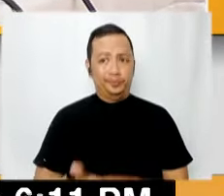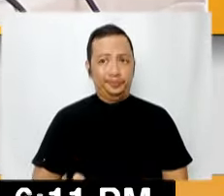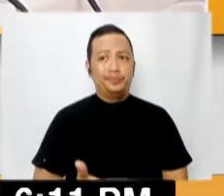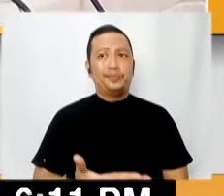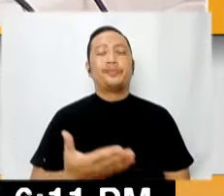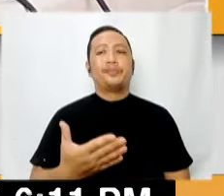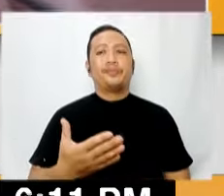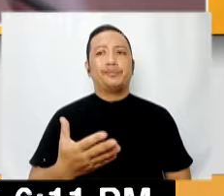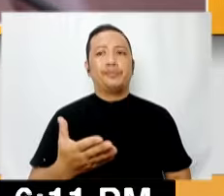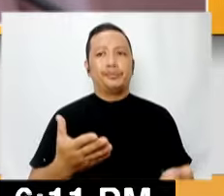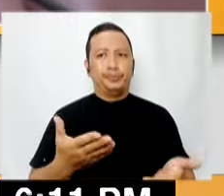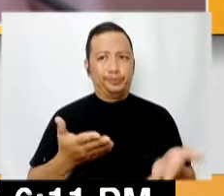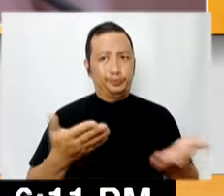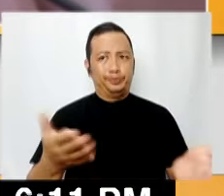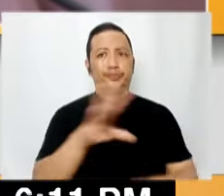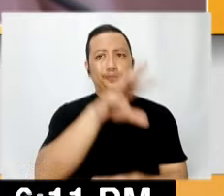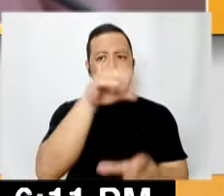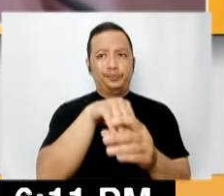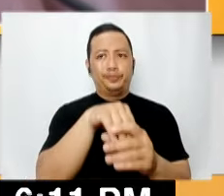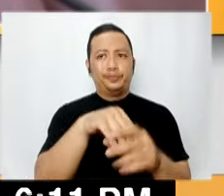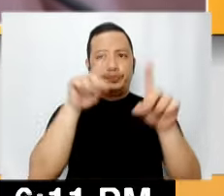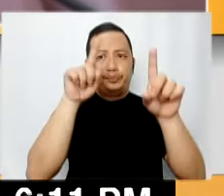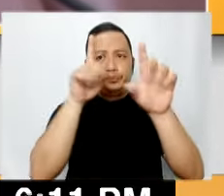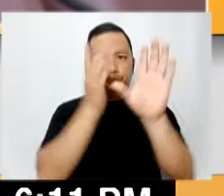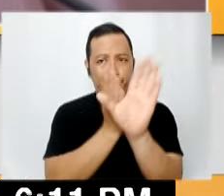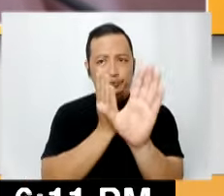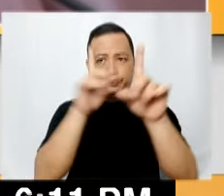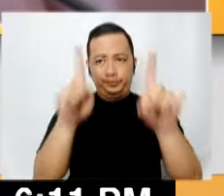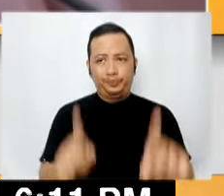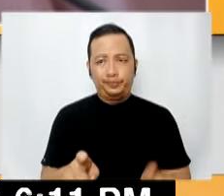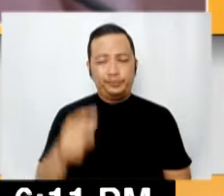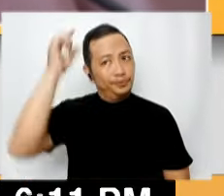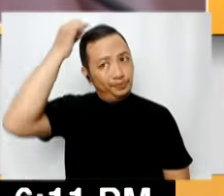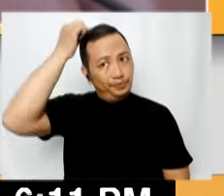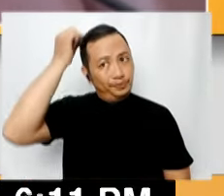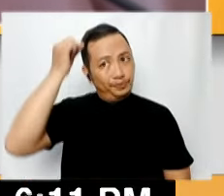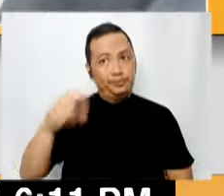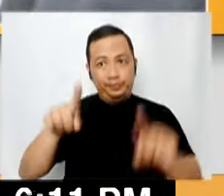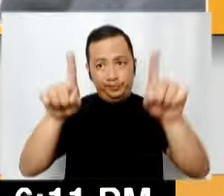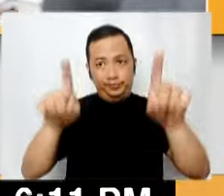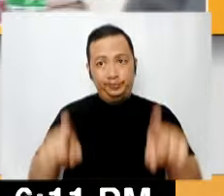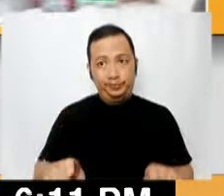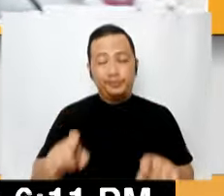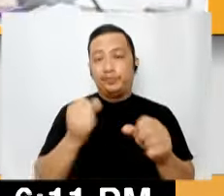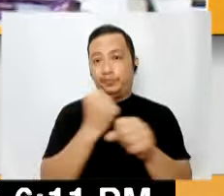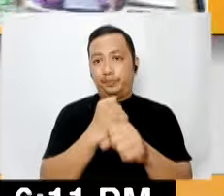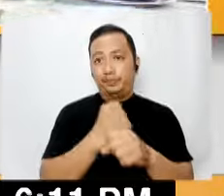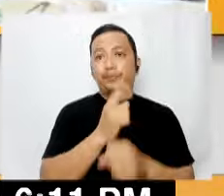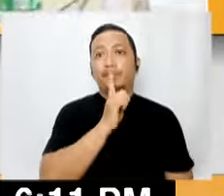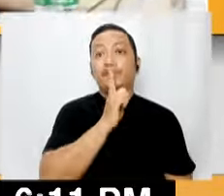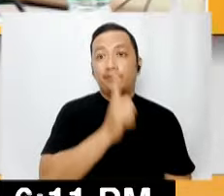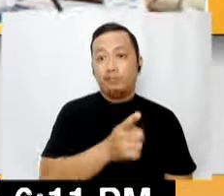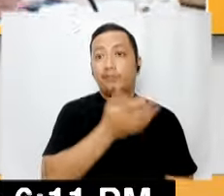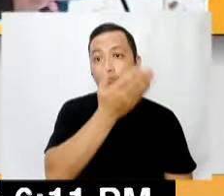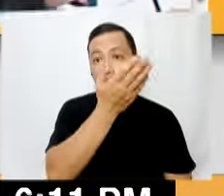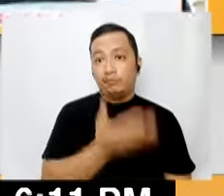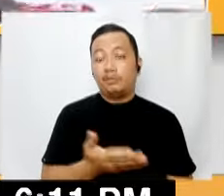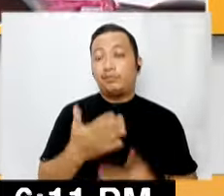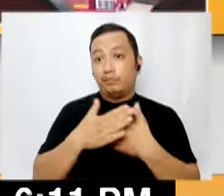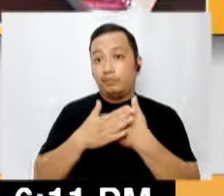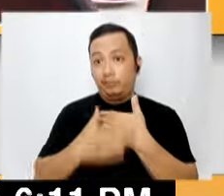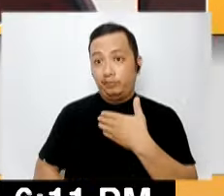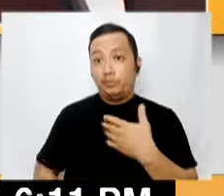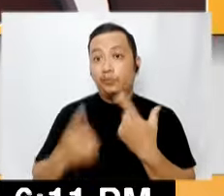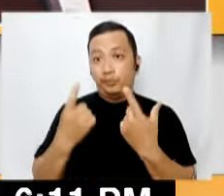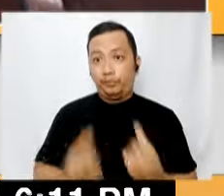magpa-psychological test, willing kami magpa-drug test, hair follicle test. Basta siguraduhin lang niya na after naming gawin yun,